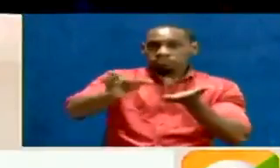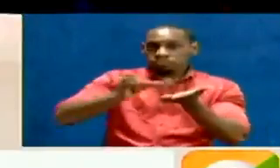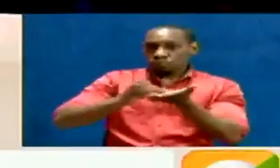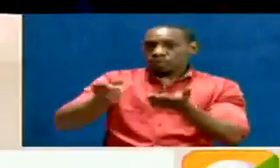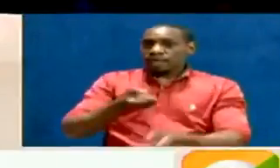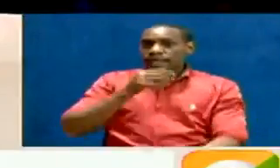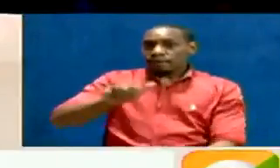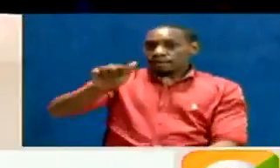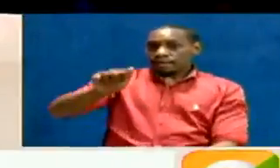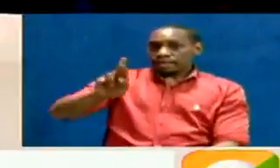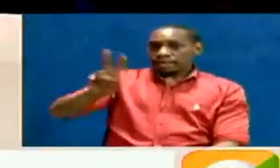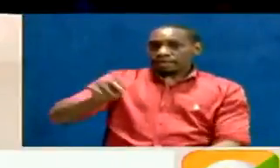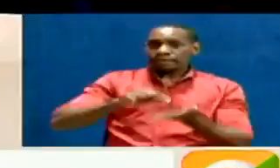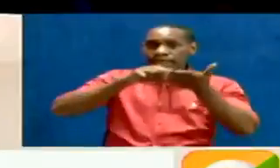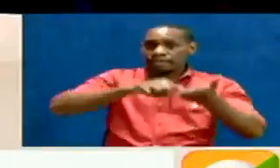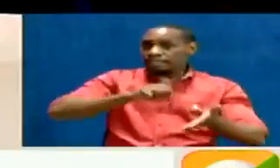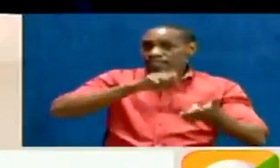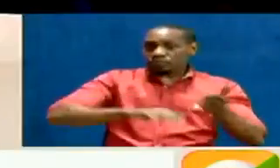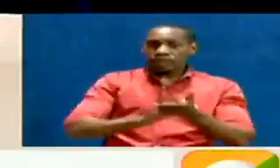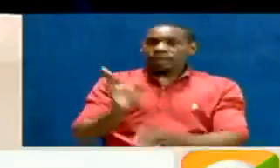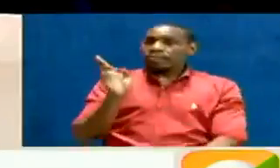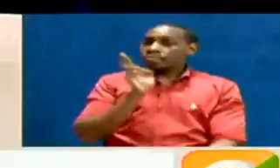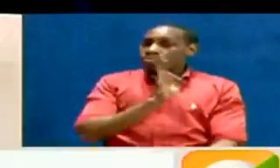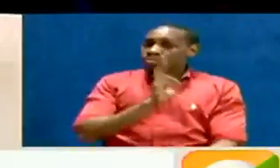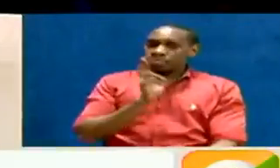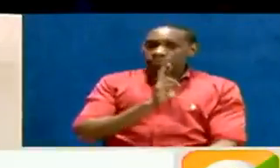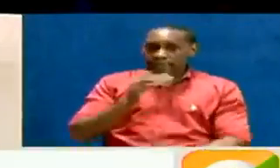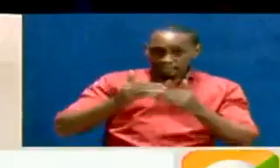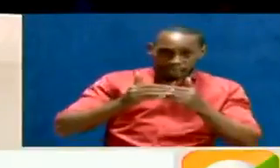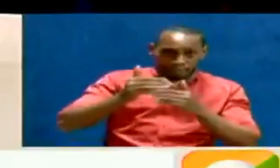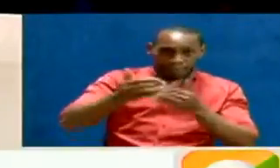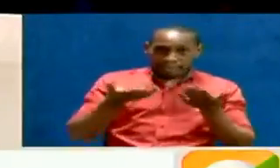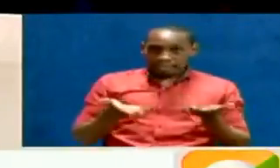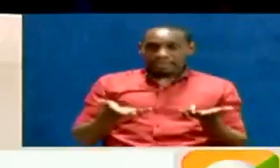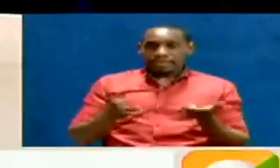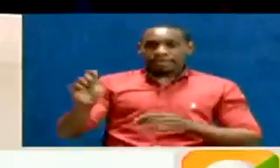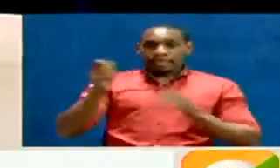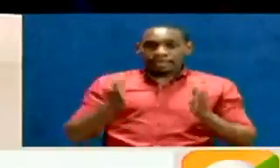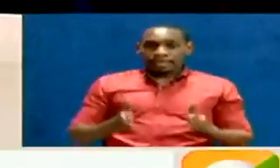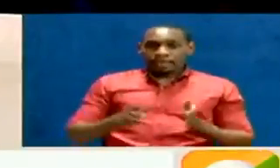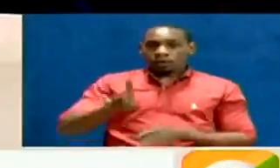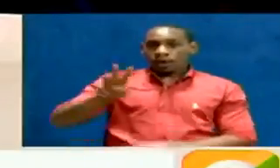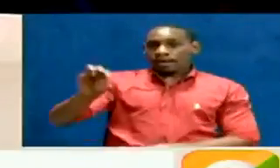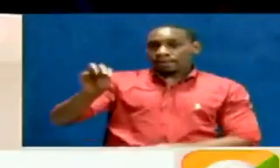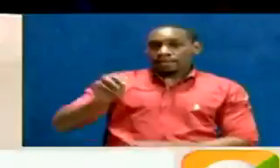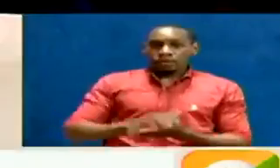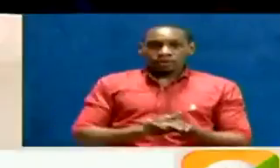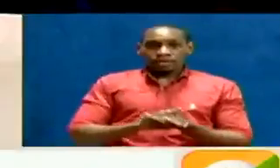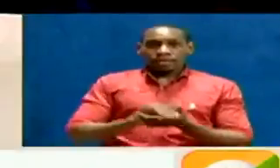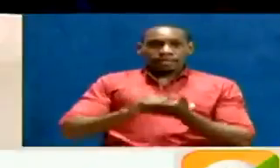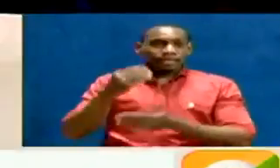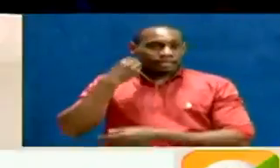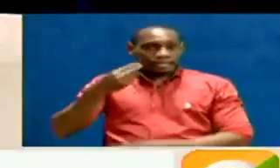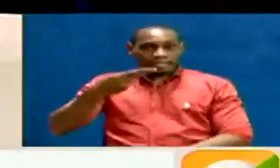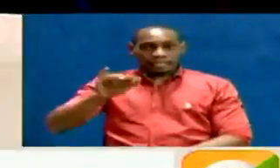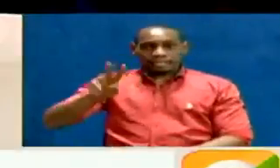wa dawa za ARVs. Wanasisitiza kuwa hatari inawakodolea macho zaidi ya Wakenya milioni moja wanaoishi na